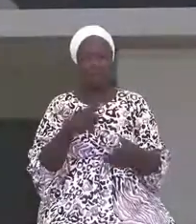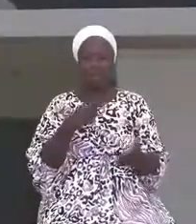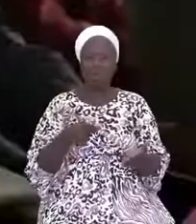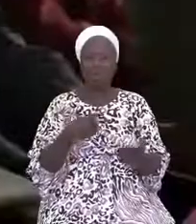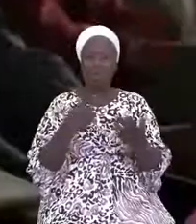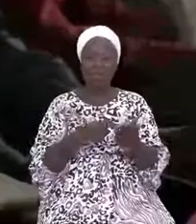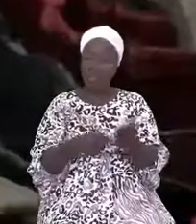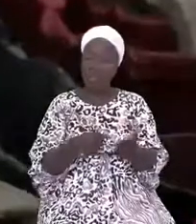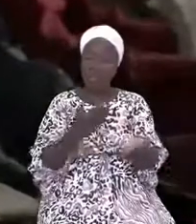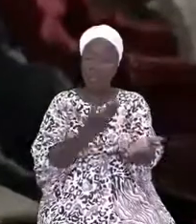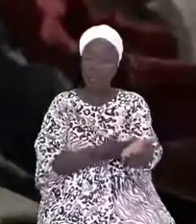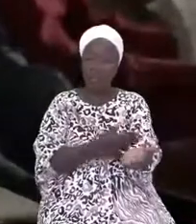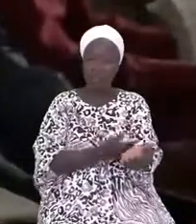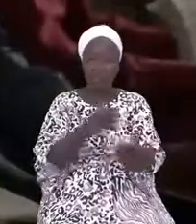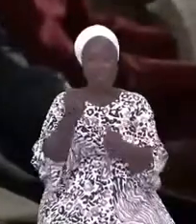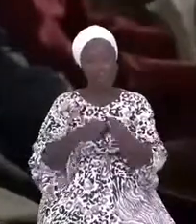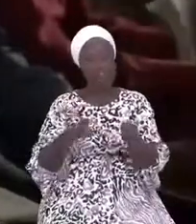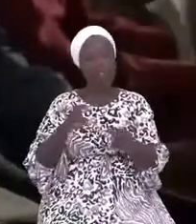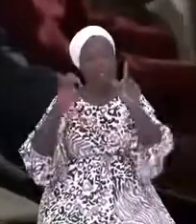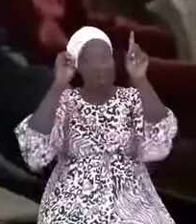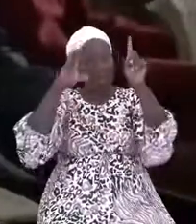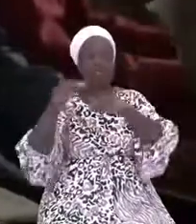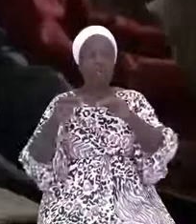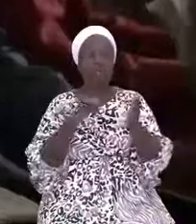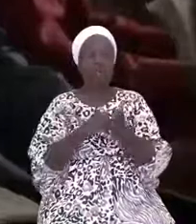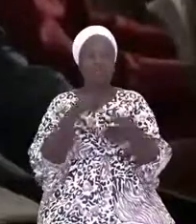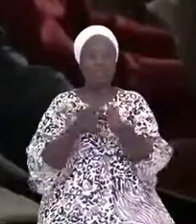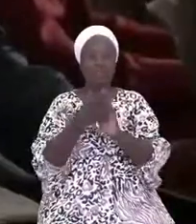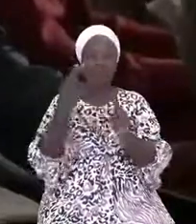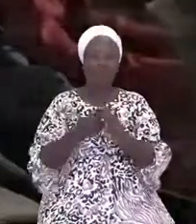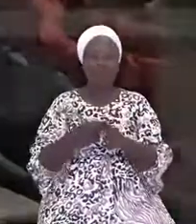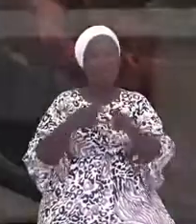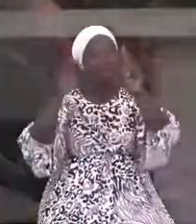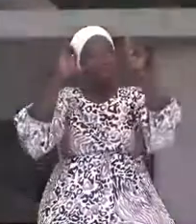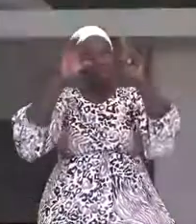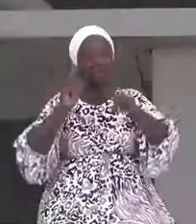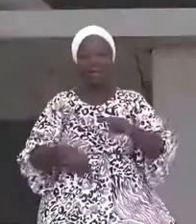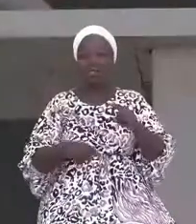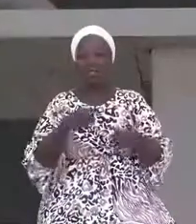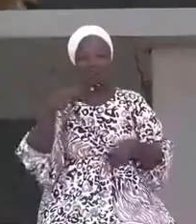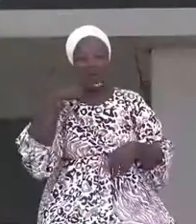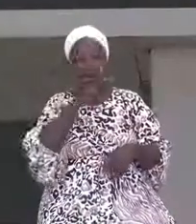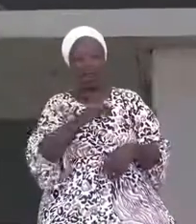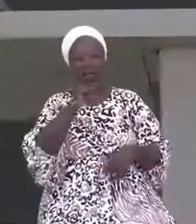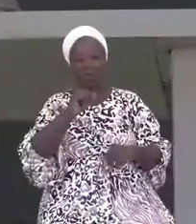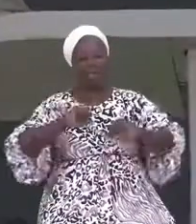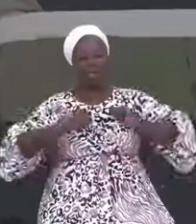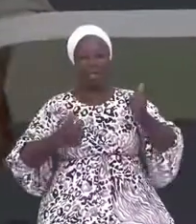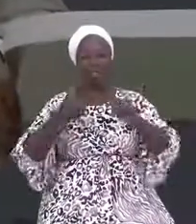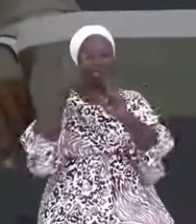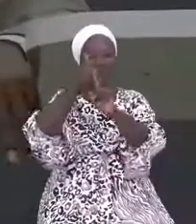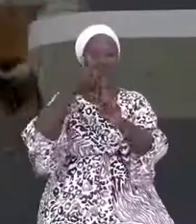le faire. Il ne peut mentir. Et il ne peut pas se renier. Ce qu'il